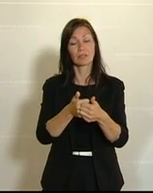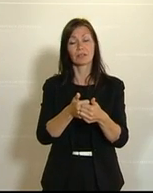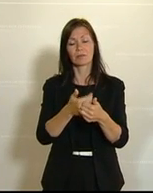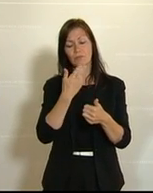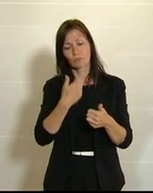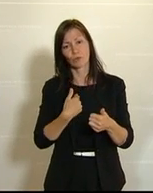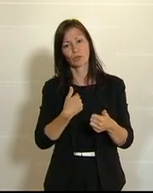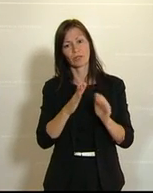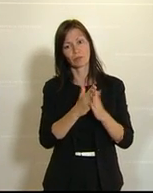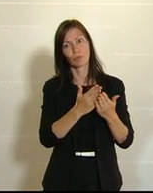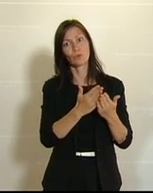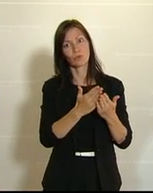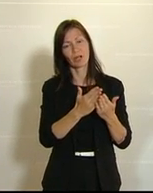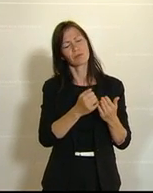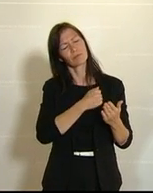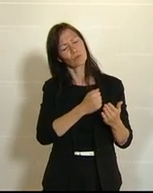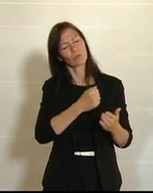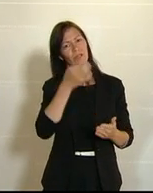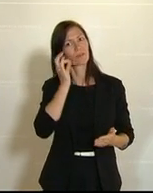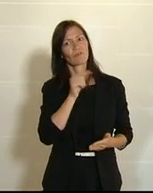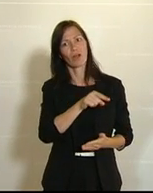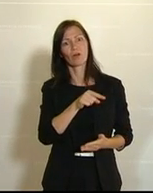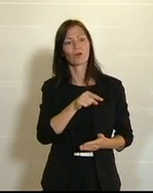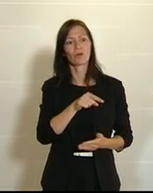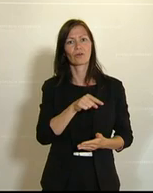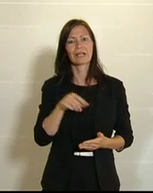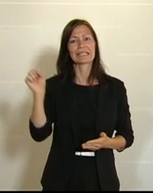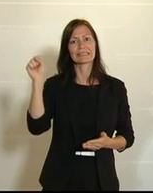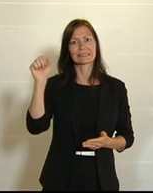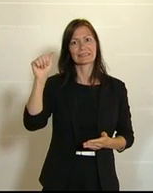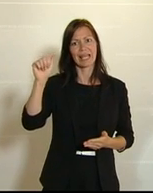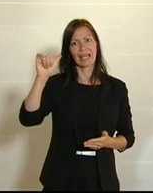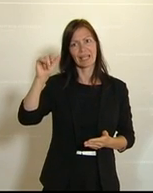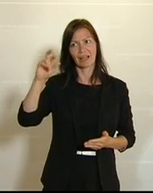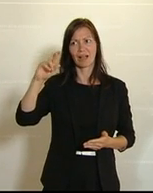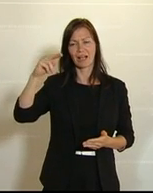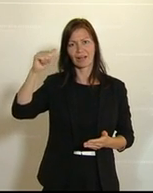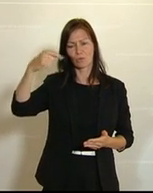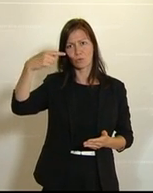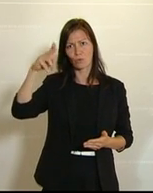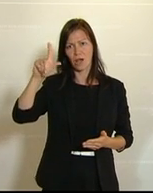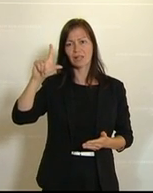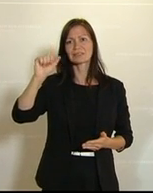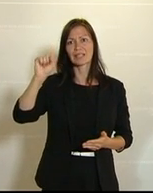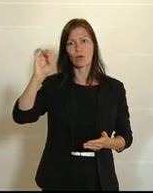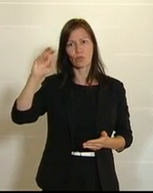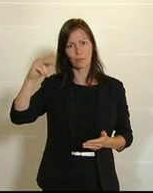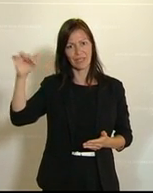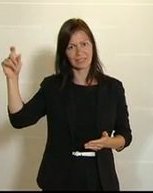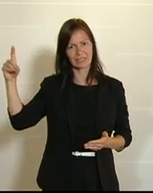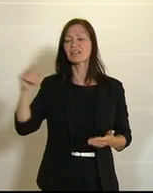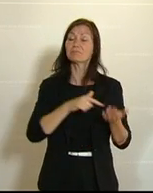Ihnen das Buch einer mutigen Frau namens Saira Ghul South Base empfehlen, das von schockierenden Praktiken